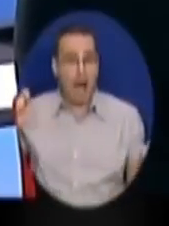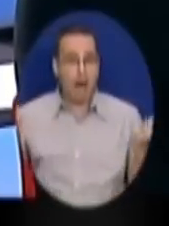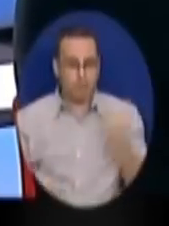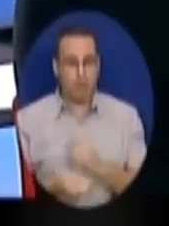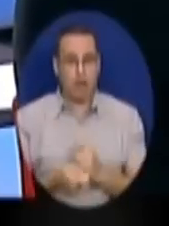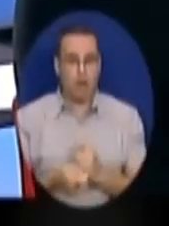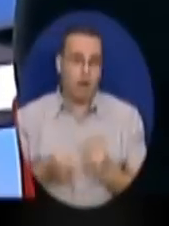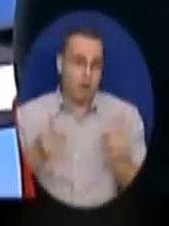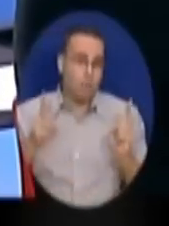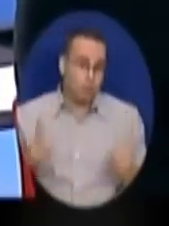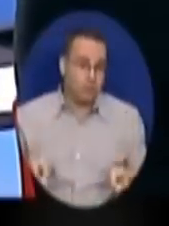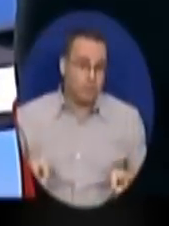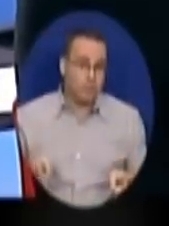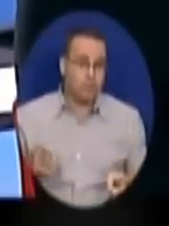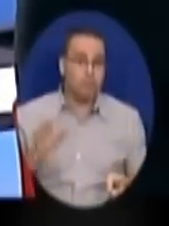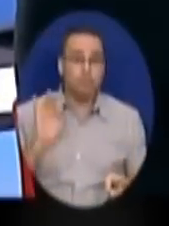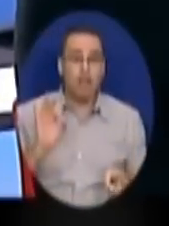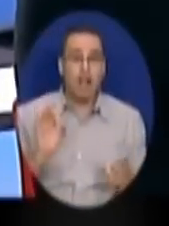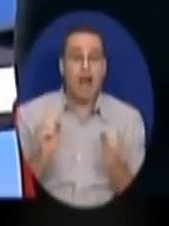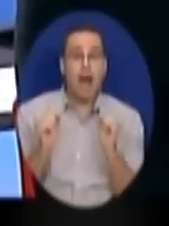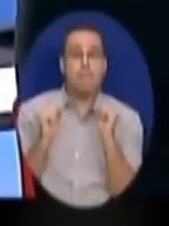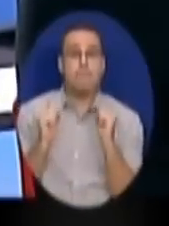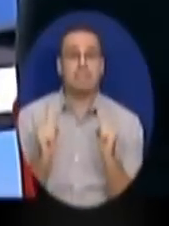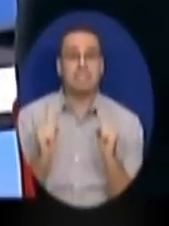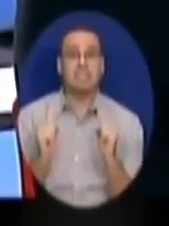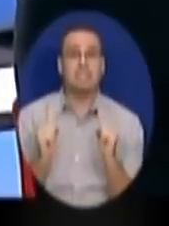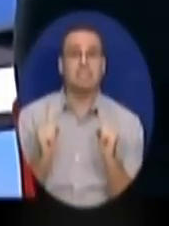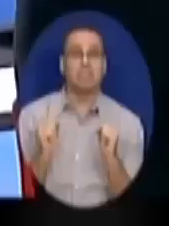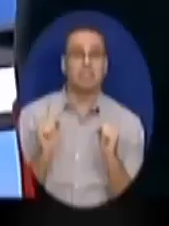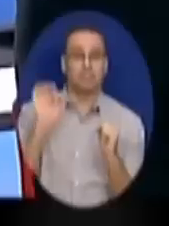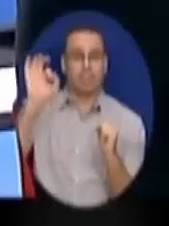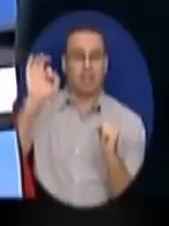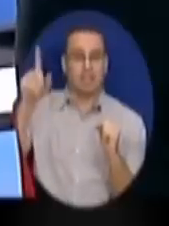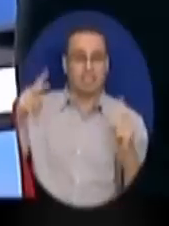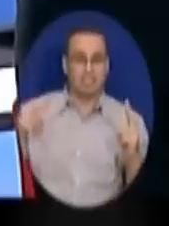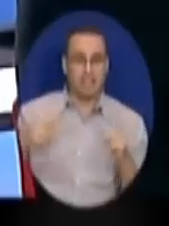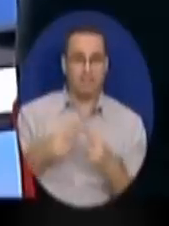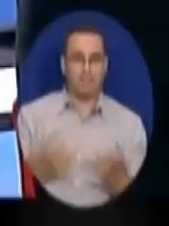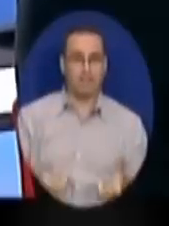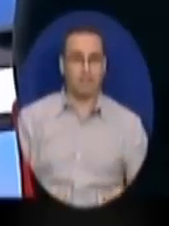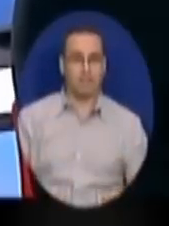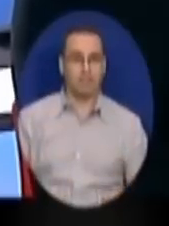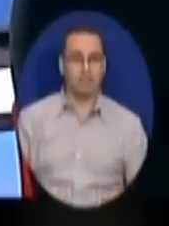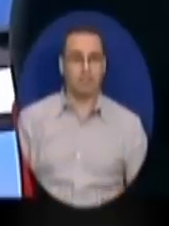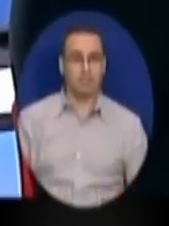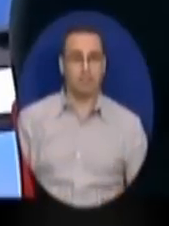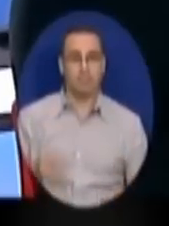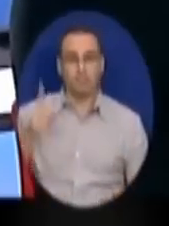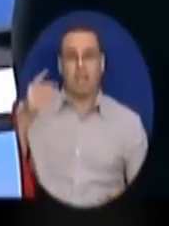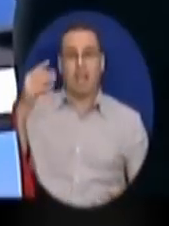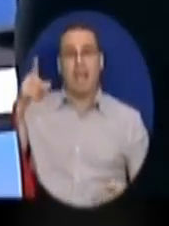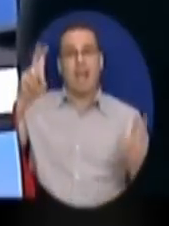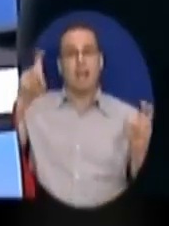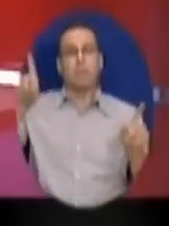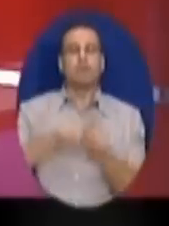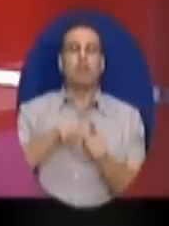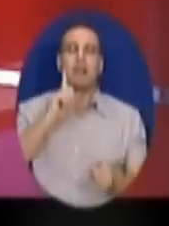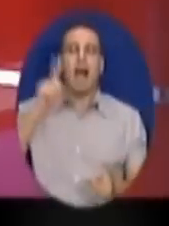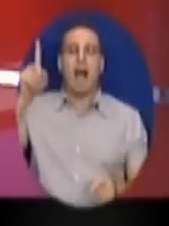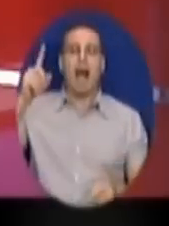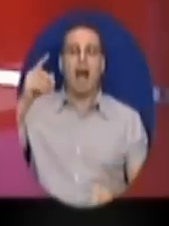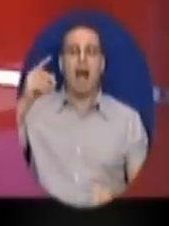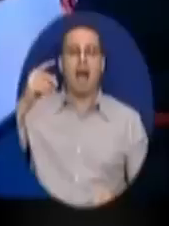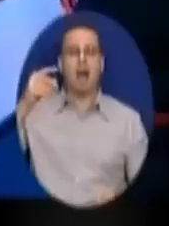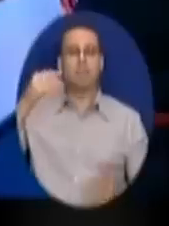פוטנציאלית של הבסיס של צרפת של החזרת של זכויות האדם ב תתרחש